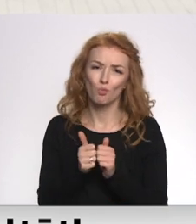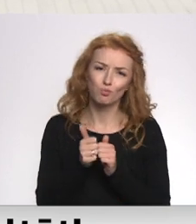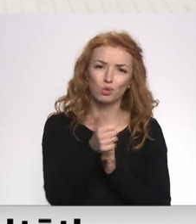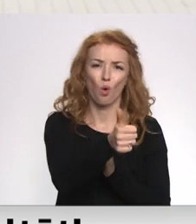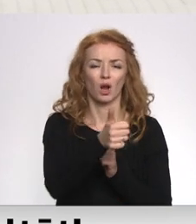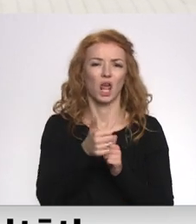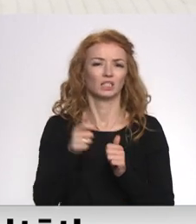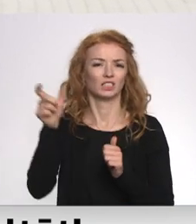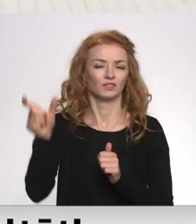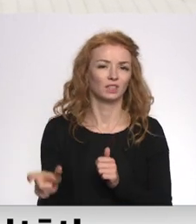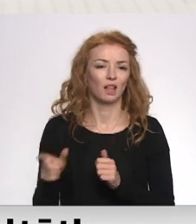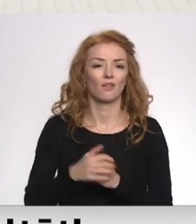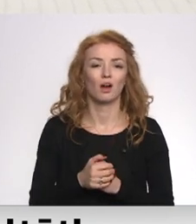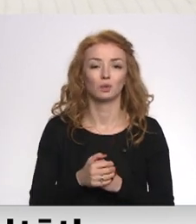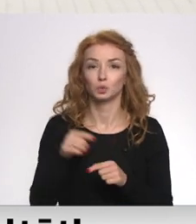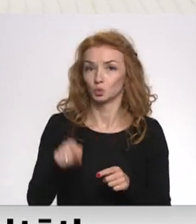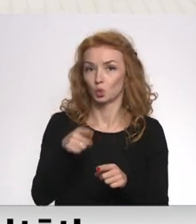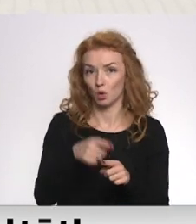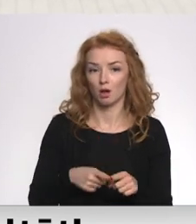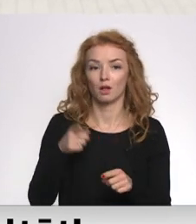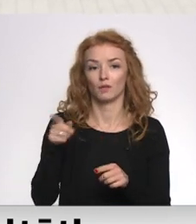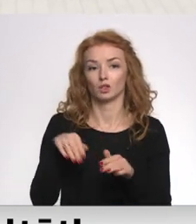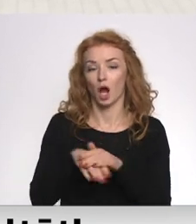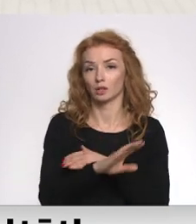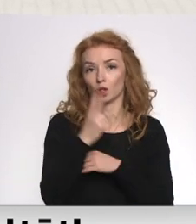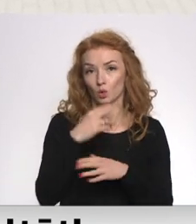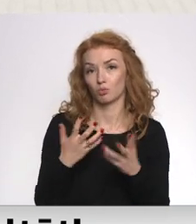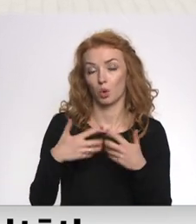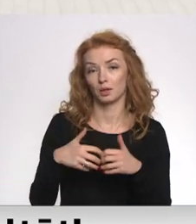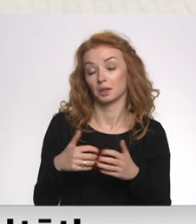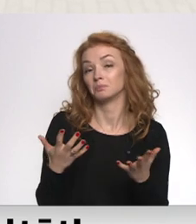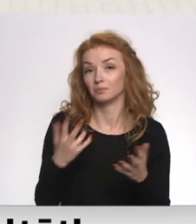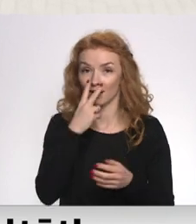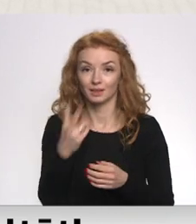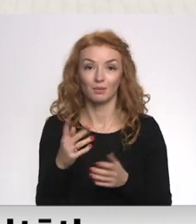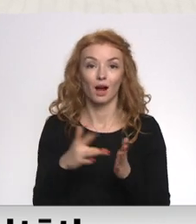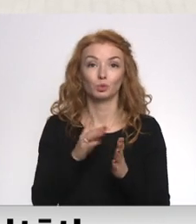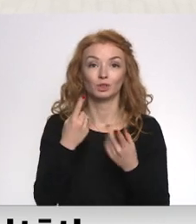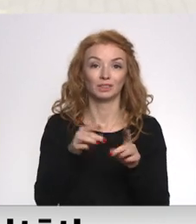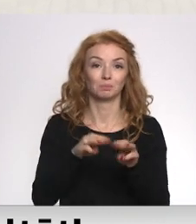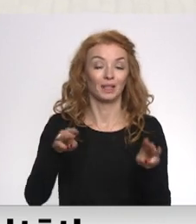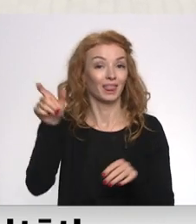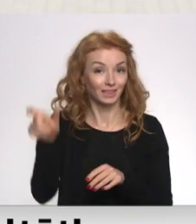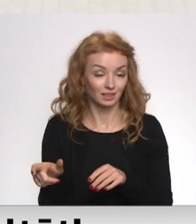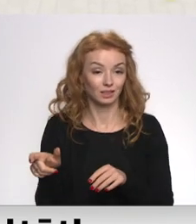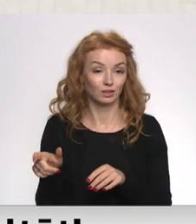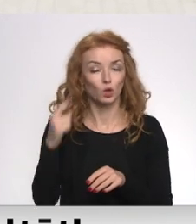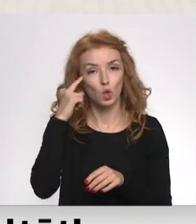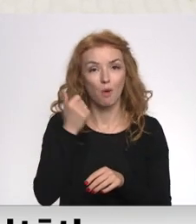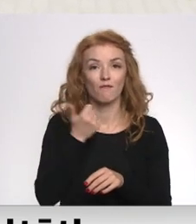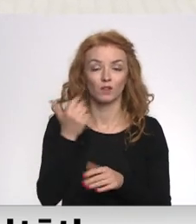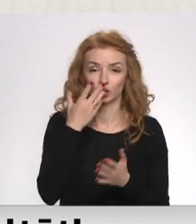progresīvs tāds cilvēks. Šoreiz viņš aizies no politikas, redzēsim, kāds būs cits ministrs, bet viņš domā, ka savu darbu